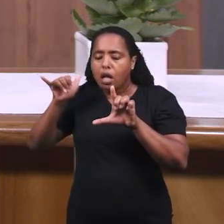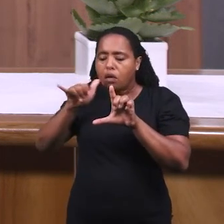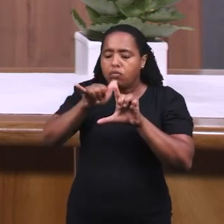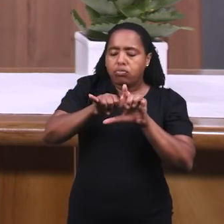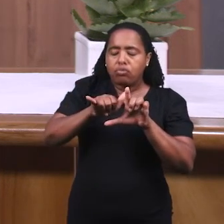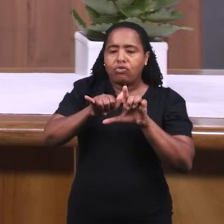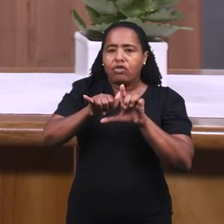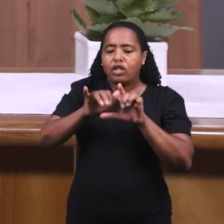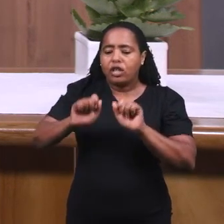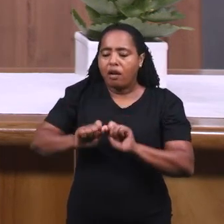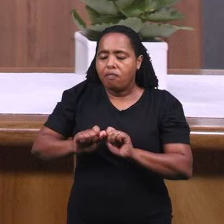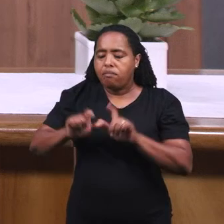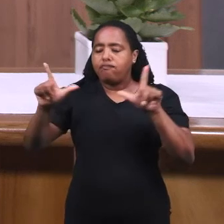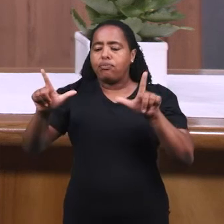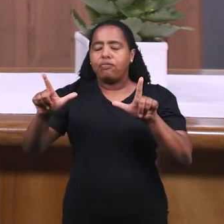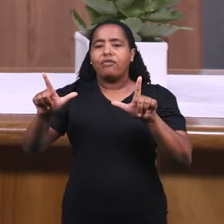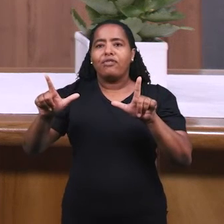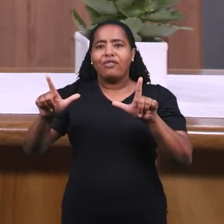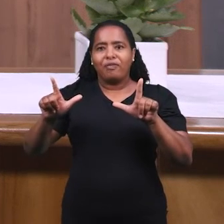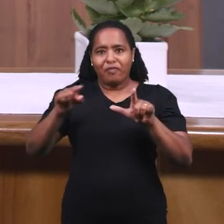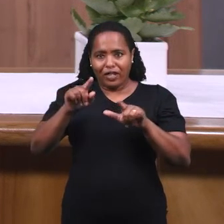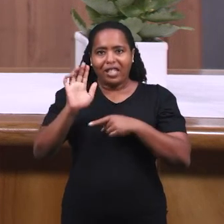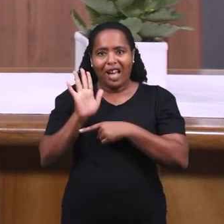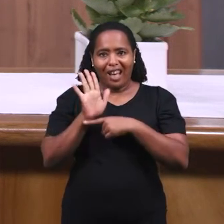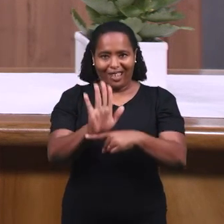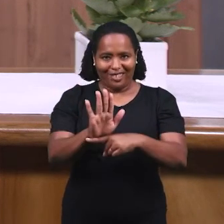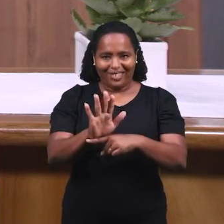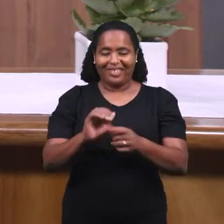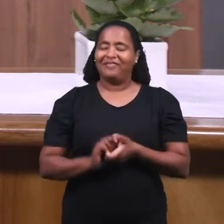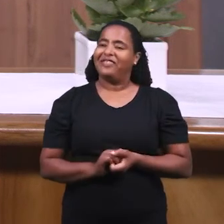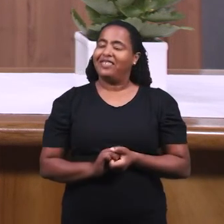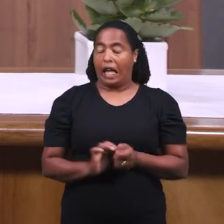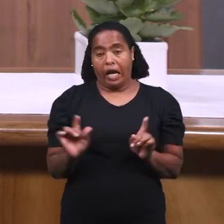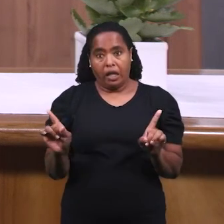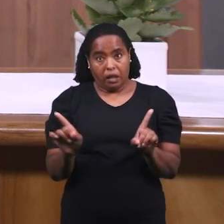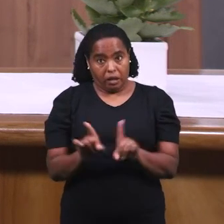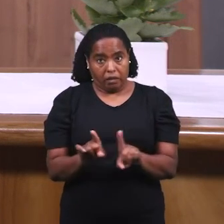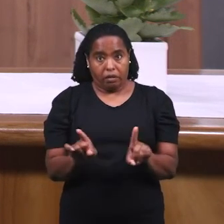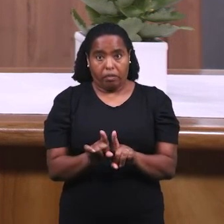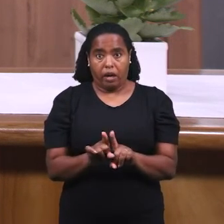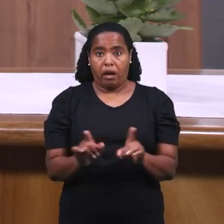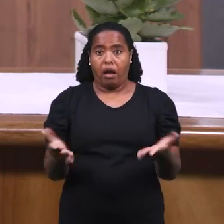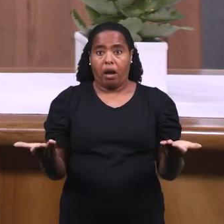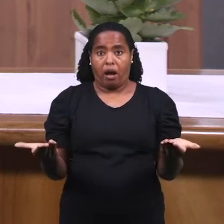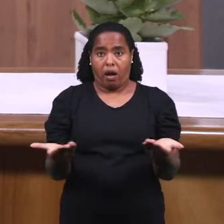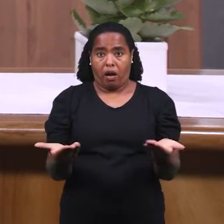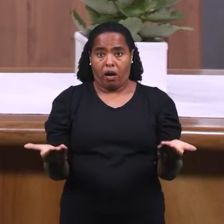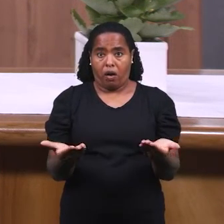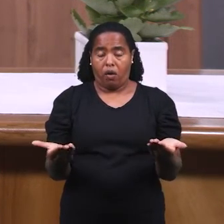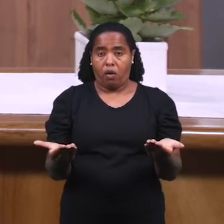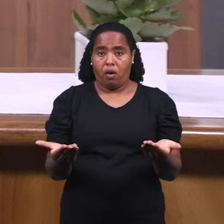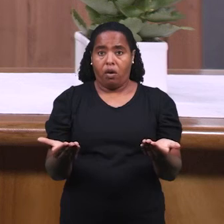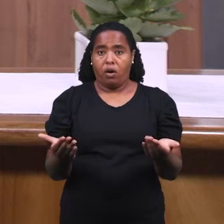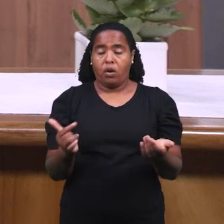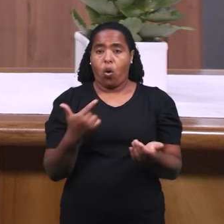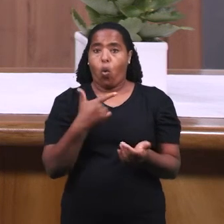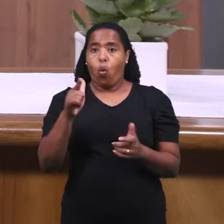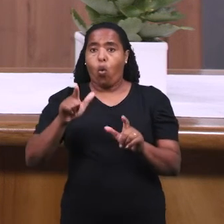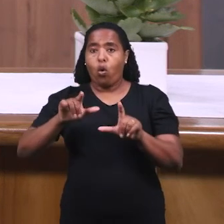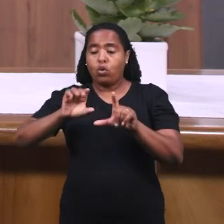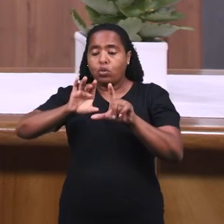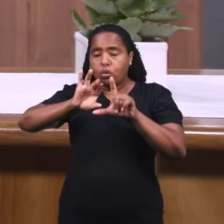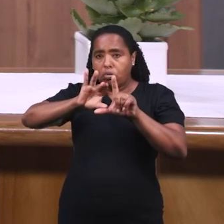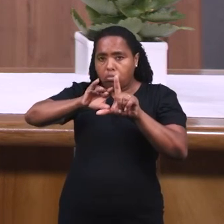телефон, WhatsApp или вот этот квадратный код, можете камеру телефона направить,